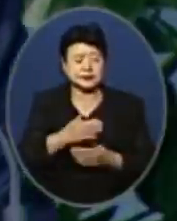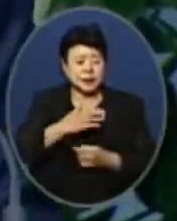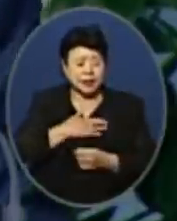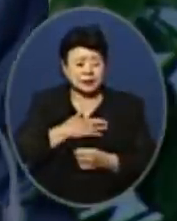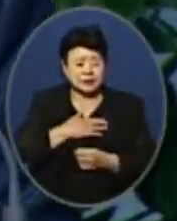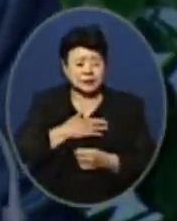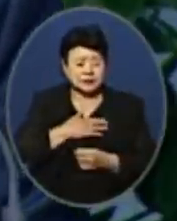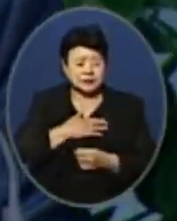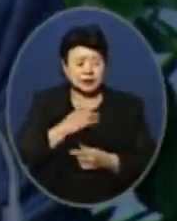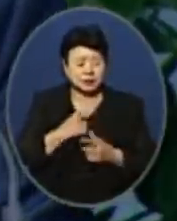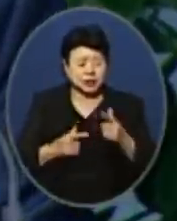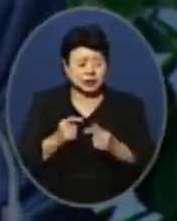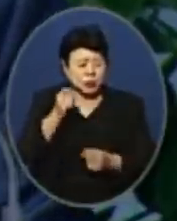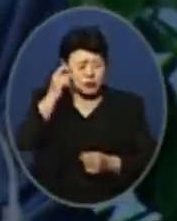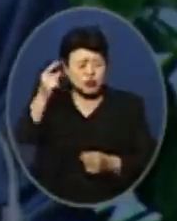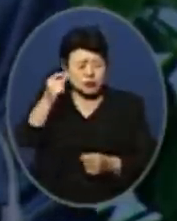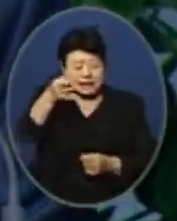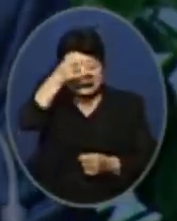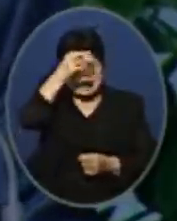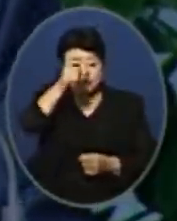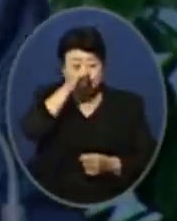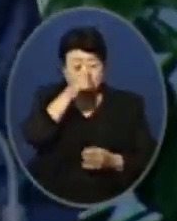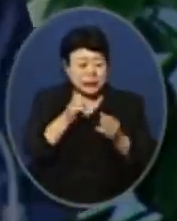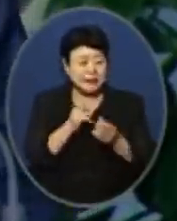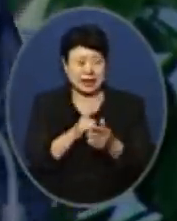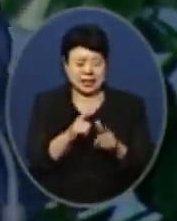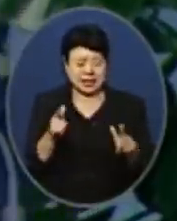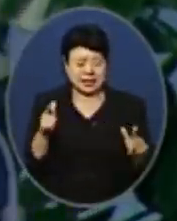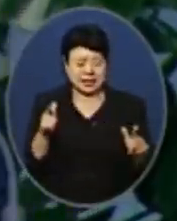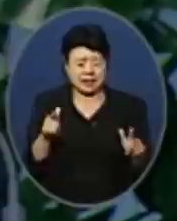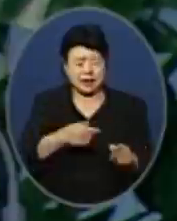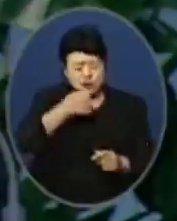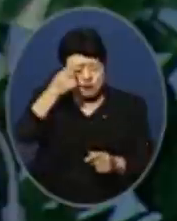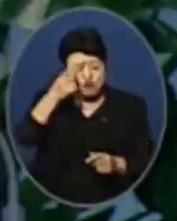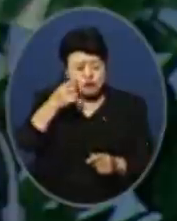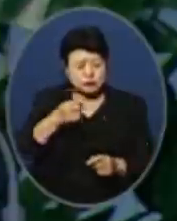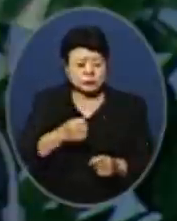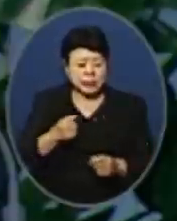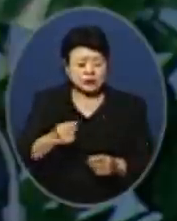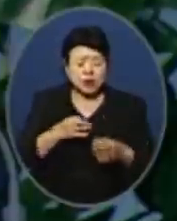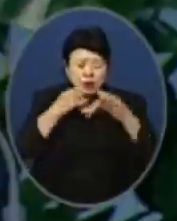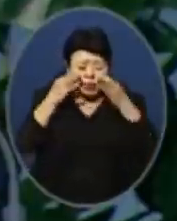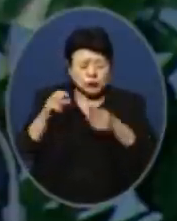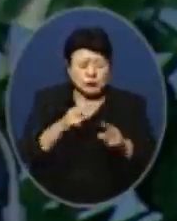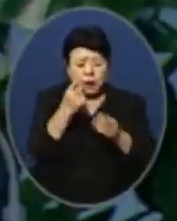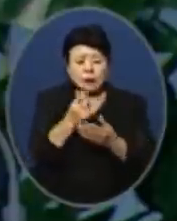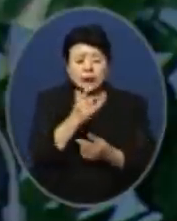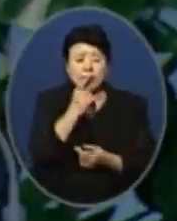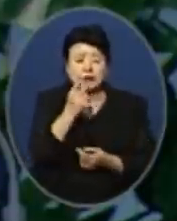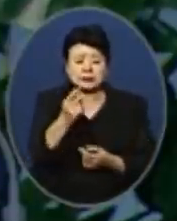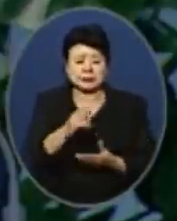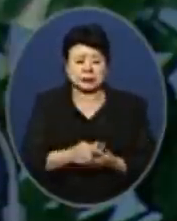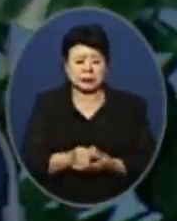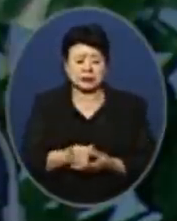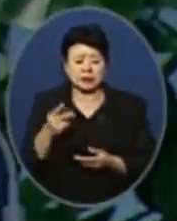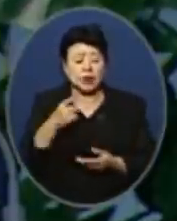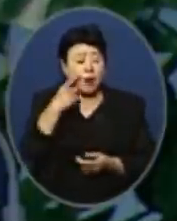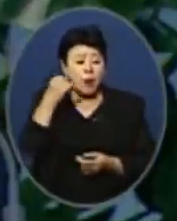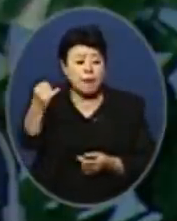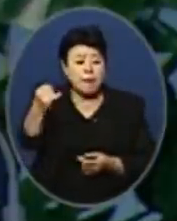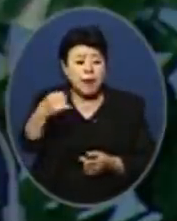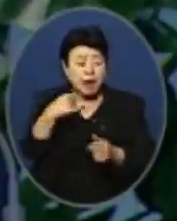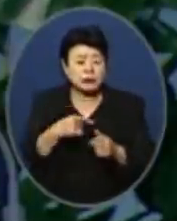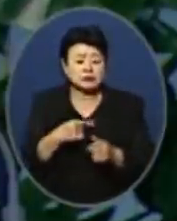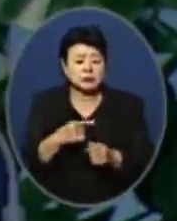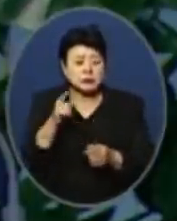나는 남보다 뛰어난 재주가 있는 사람도 아니고 꿈을 가지고 노력하며 살아왔다고 했습니다. 그리고 어머니의